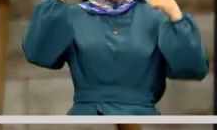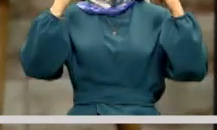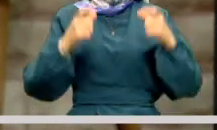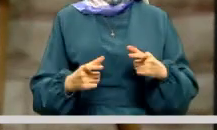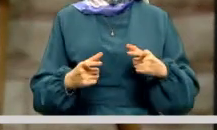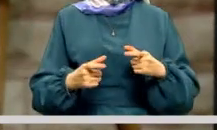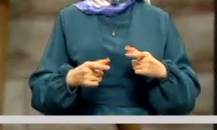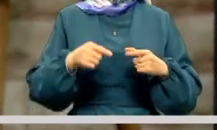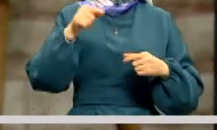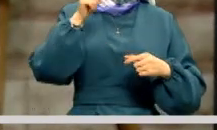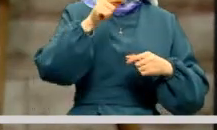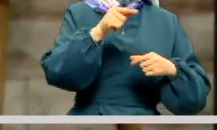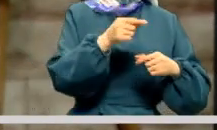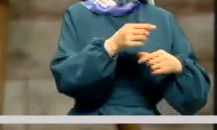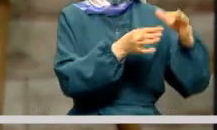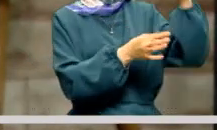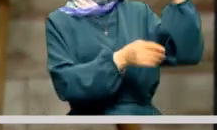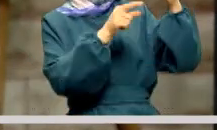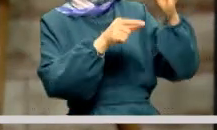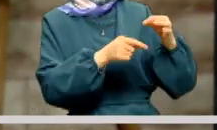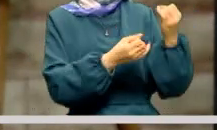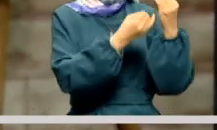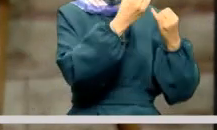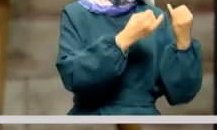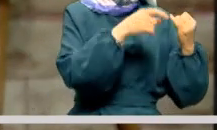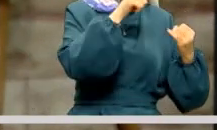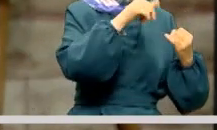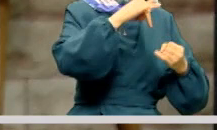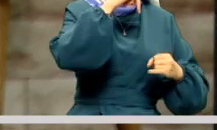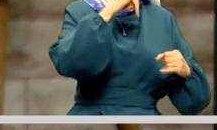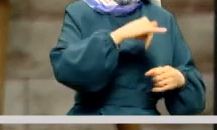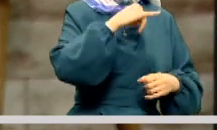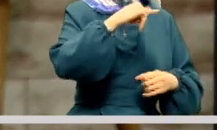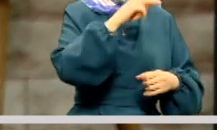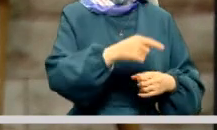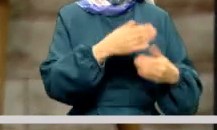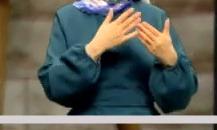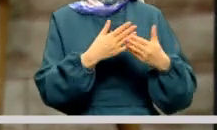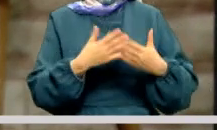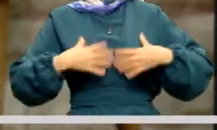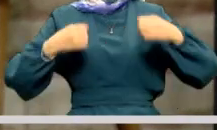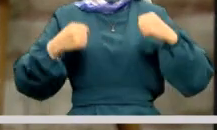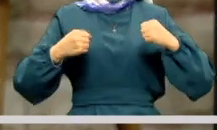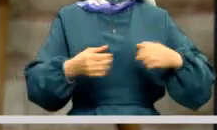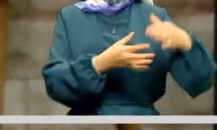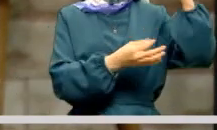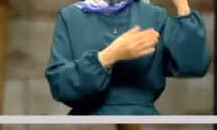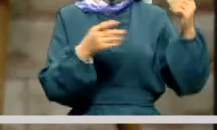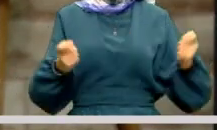hastasının yanında ilgilenen gerek hasta yakınına gerekse sağlık personelimize Efendim